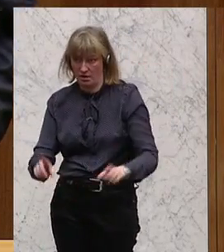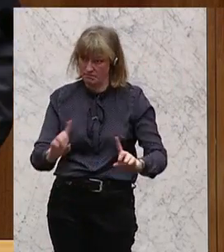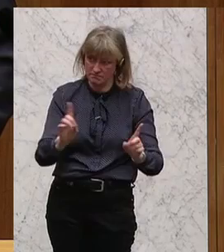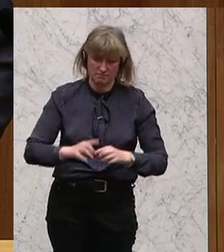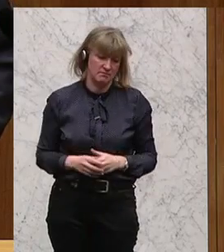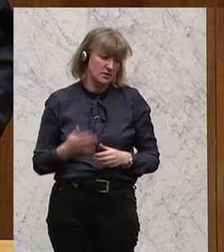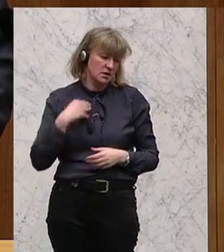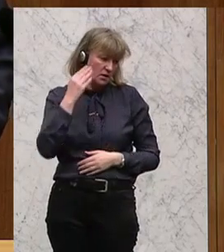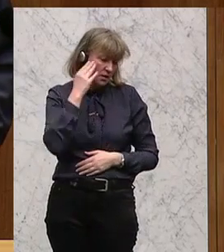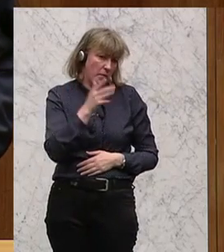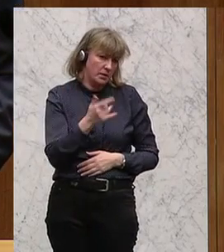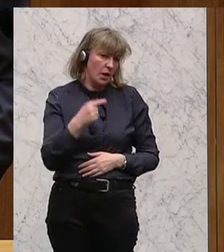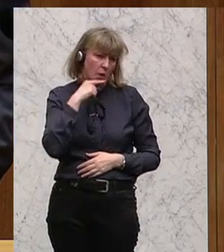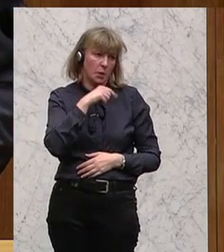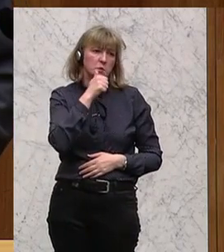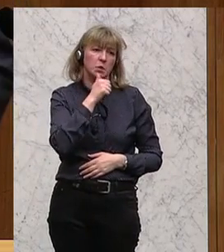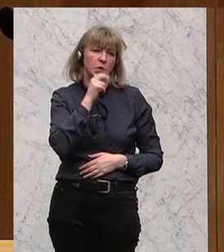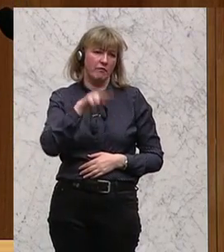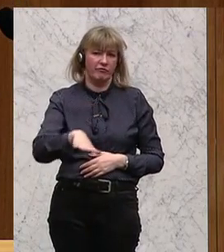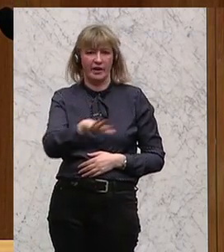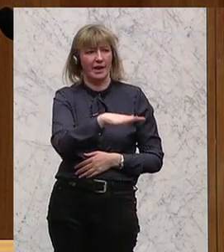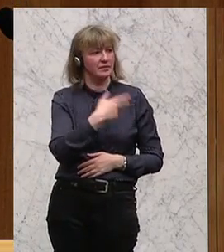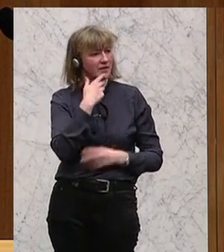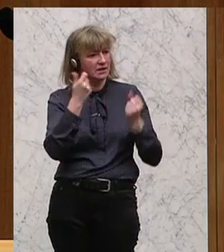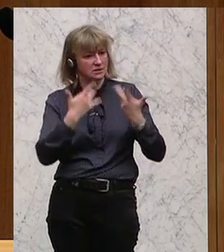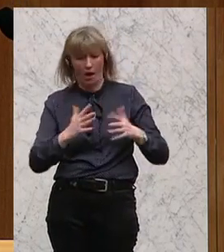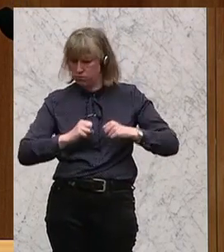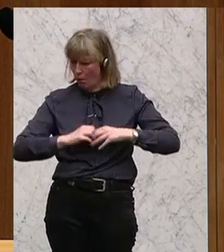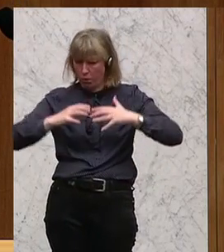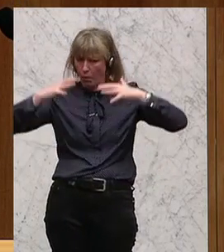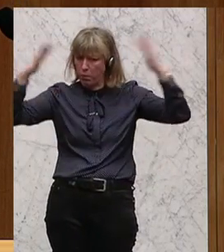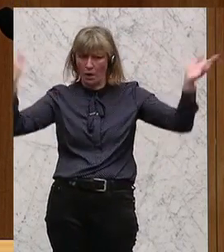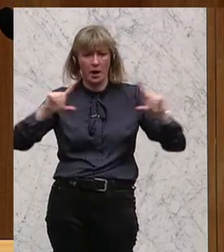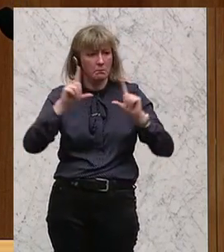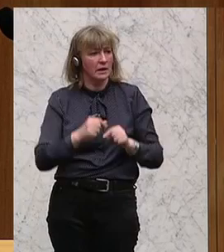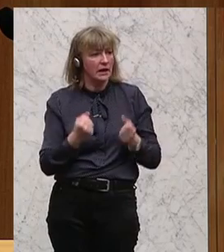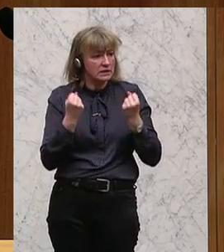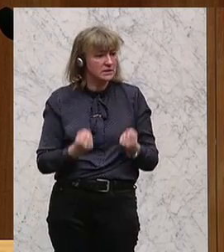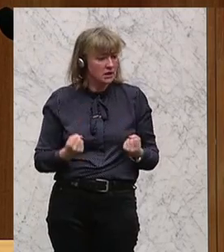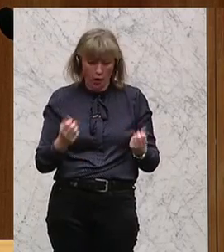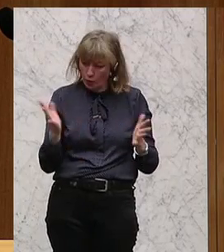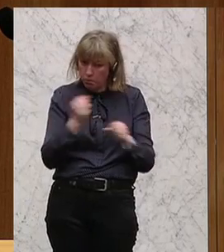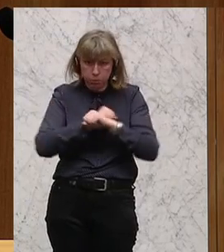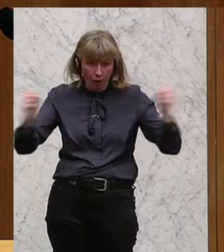glaube, weil Sie sehen ja vor allem im rot-grünen Wien, dass die Zahlen explodieren, die Mindestsicherung gerät aus allen